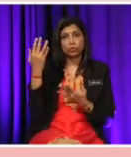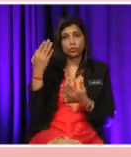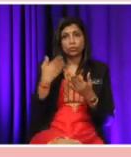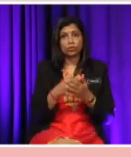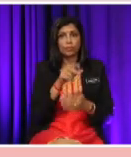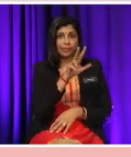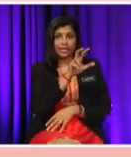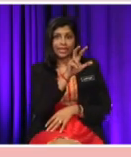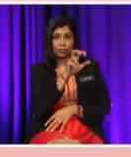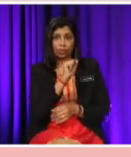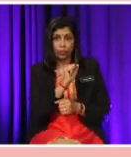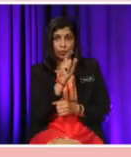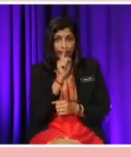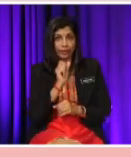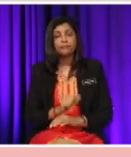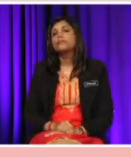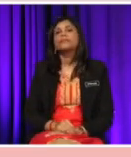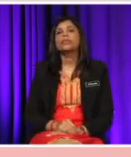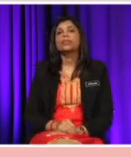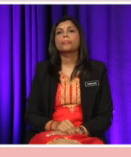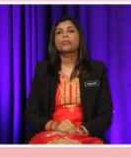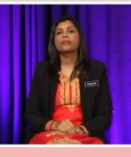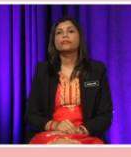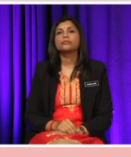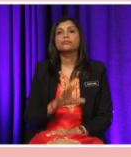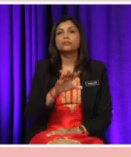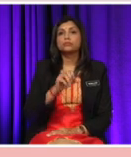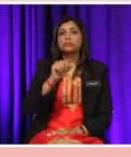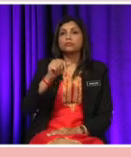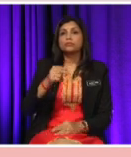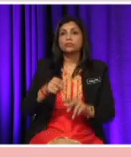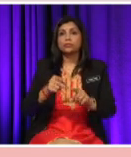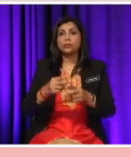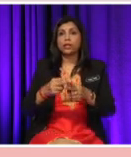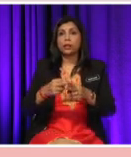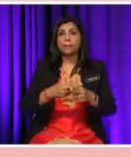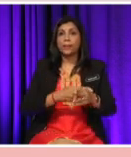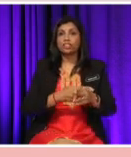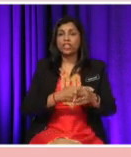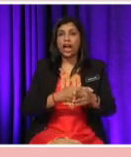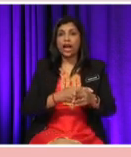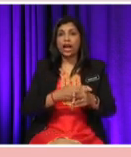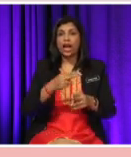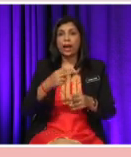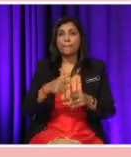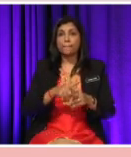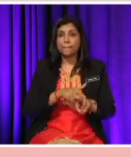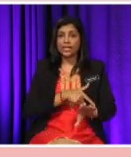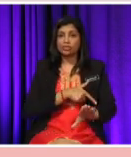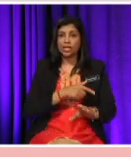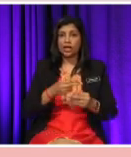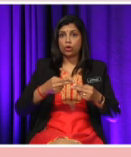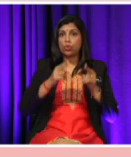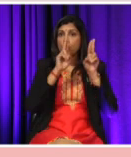derajat Celcius kemudian kita ambil panjang udara Turus udara l terus udara l itu yang dekat penggaris